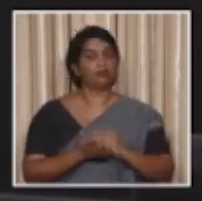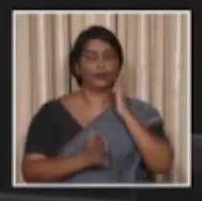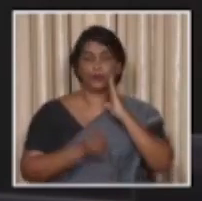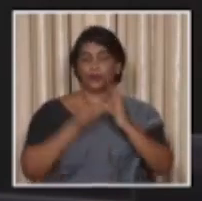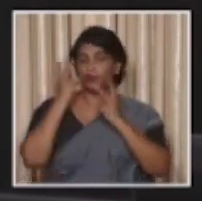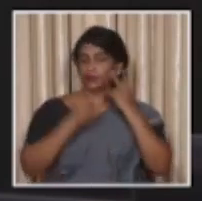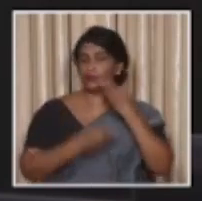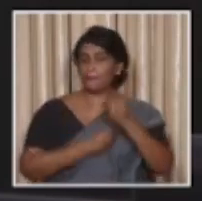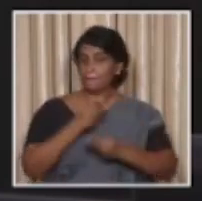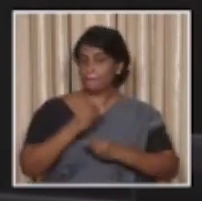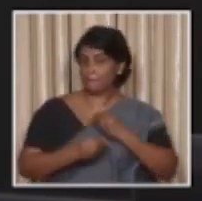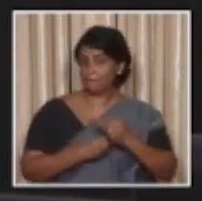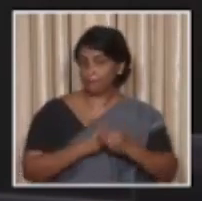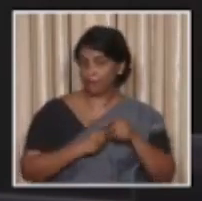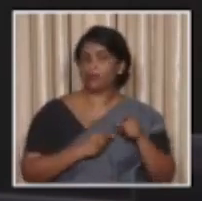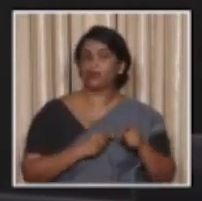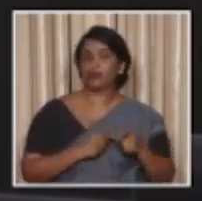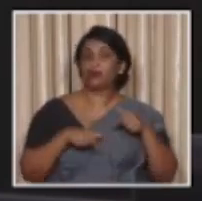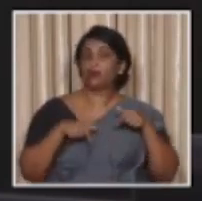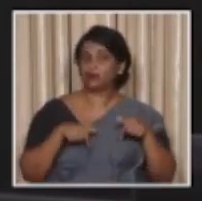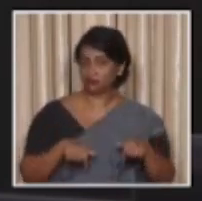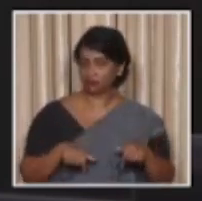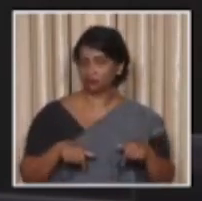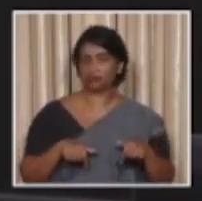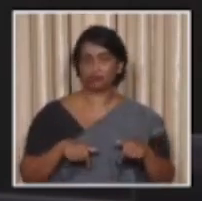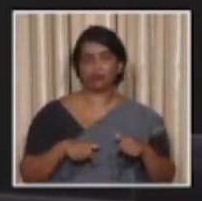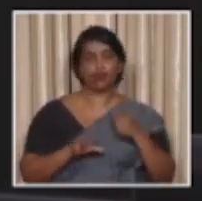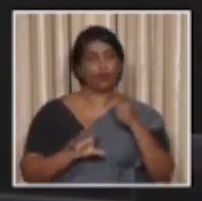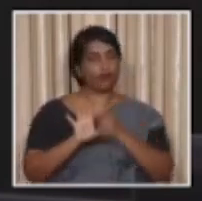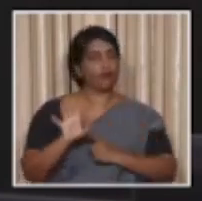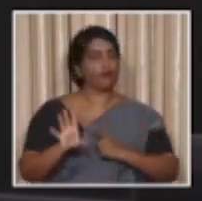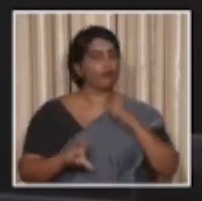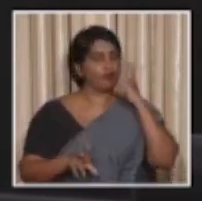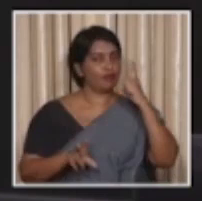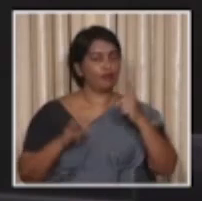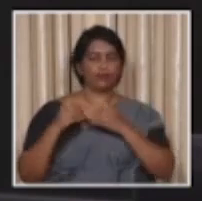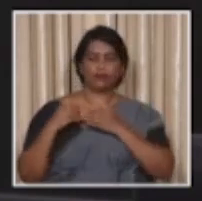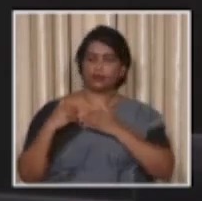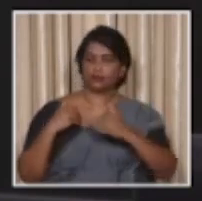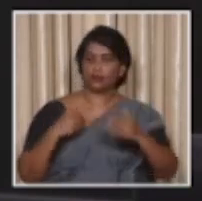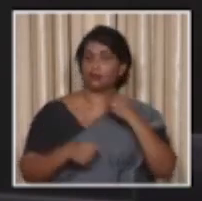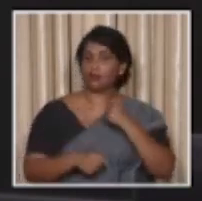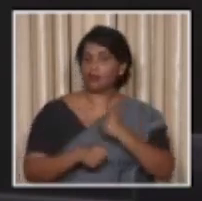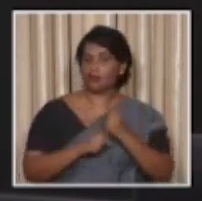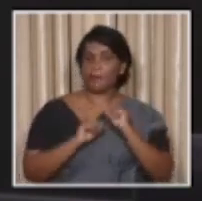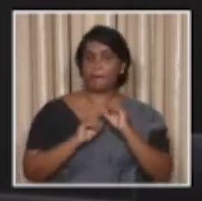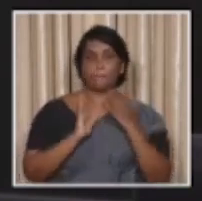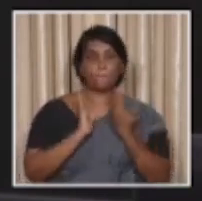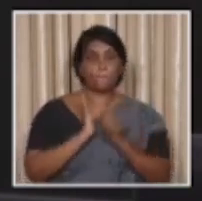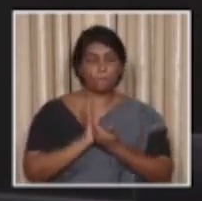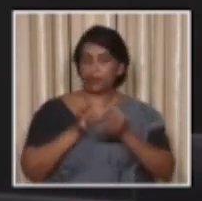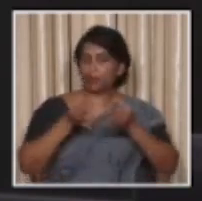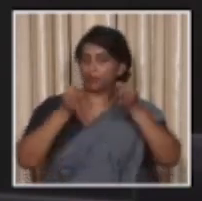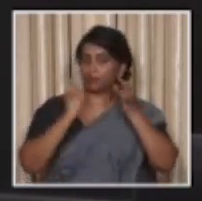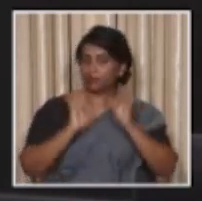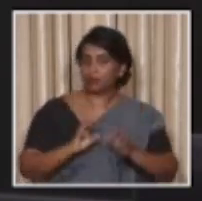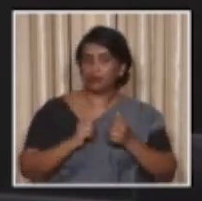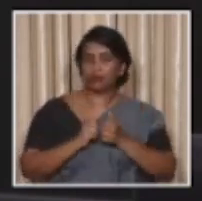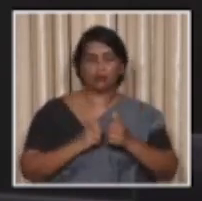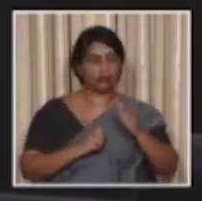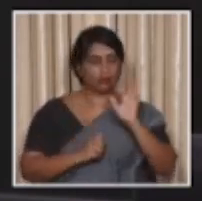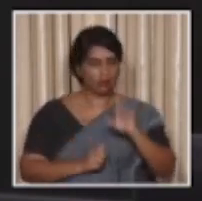සංචාරක කර්මාන්තය අද පුරා වසරක කාලයක් තුළ රාජ්‍ය ප්‍රතිපත්තියේ මැනවින් ක්‍රියාත්මක කරපු